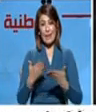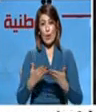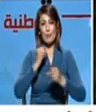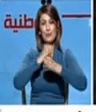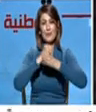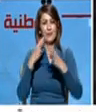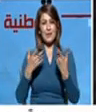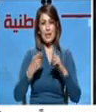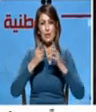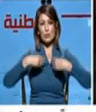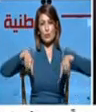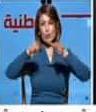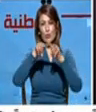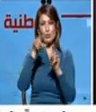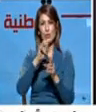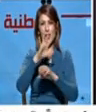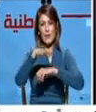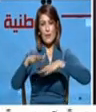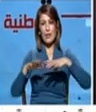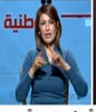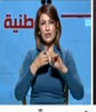لم تعد جميع